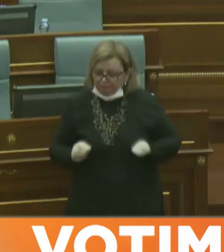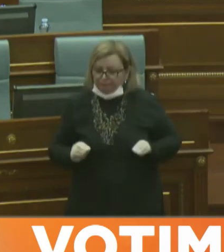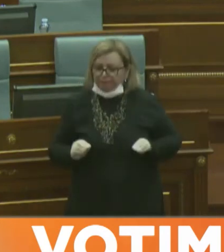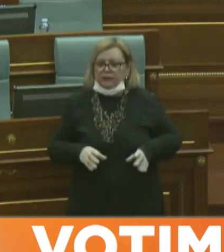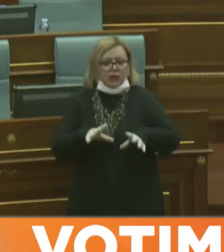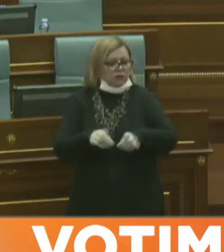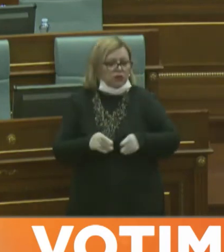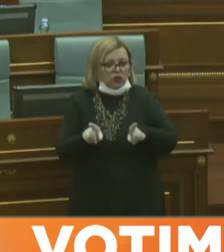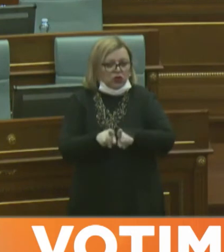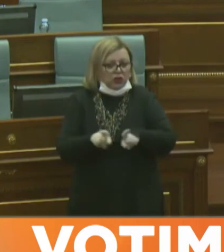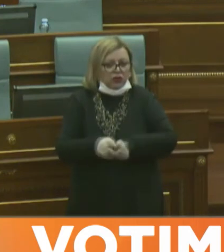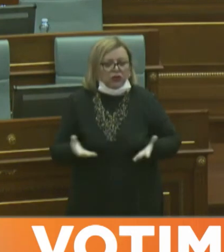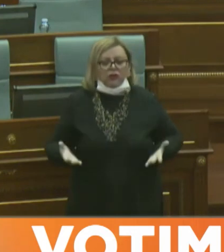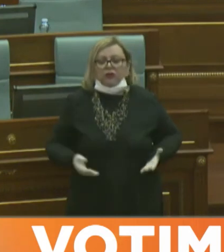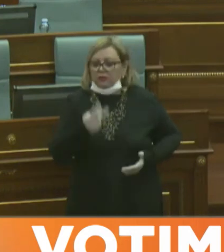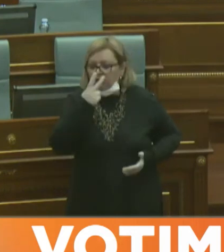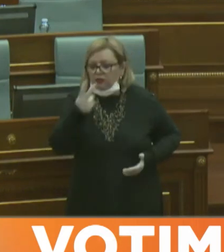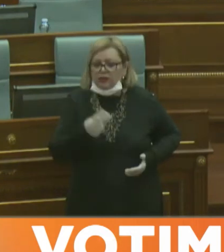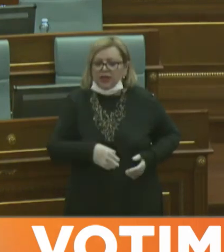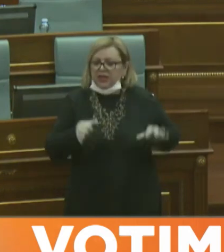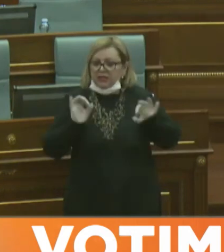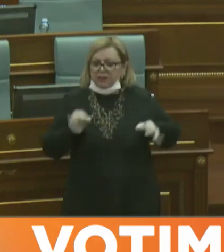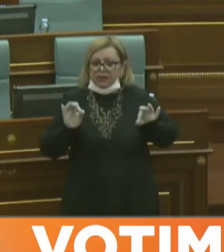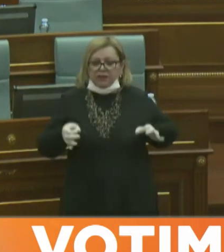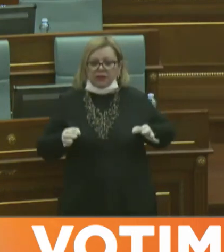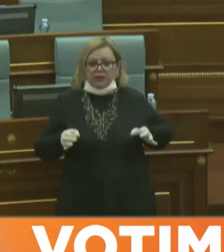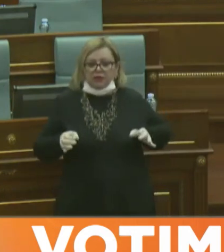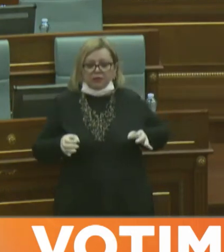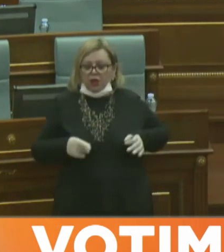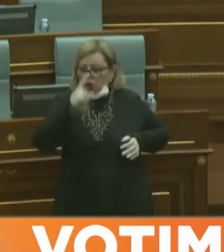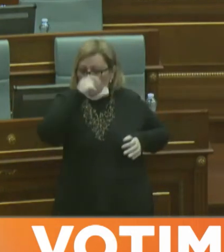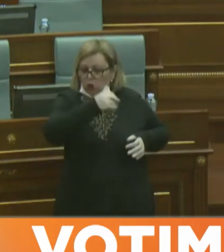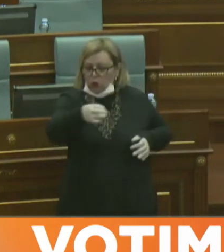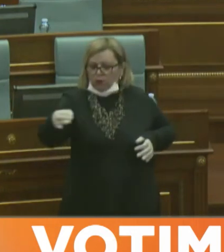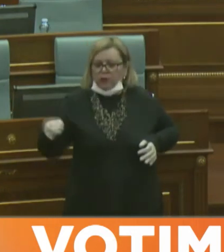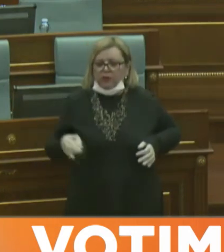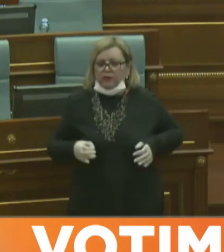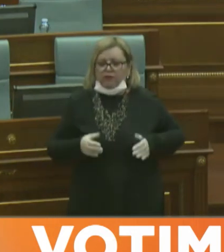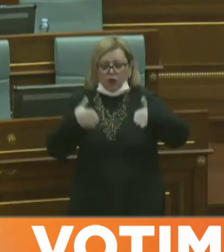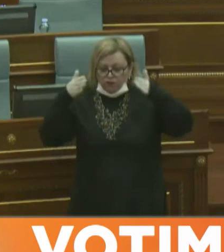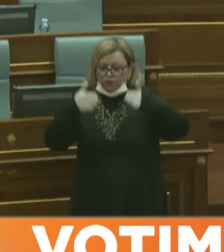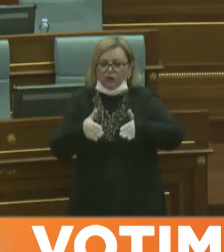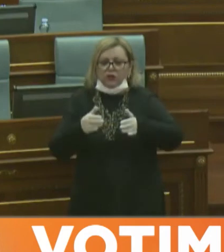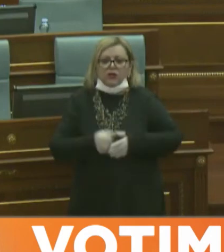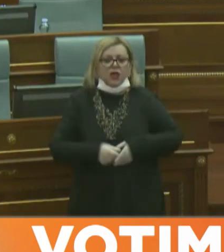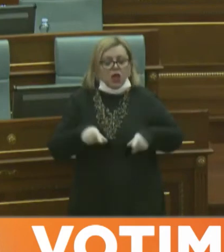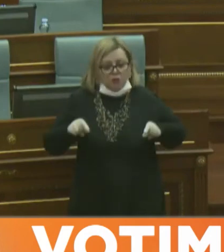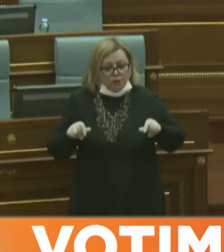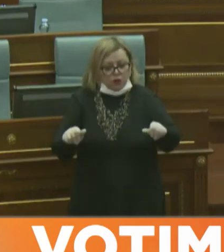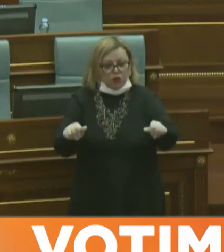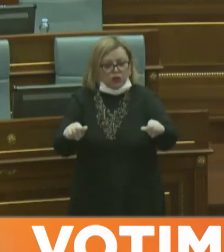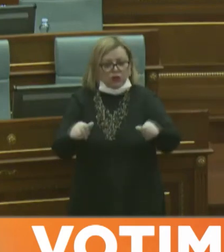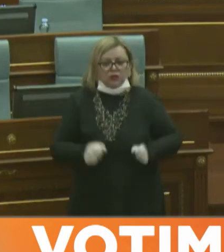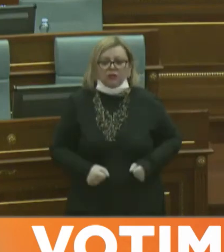ashtu në zbatimin e tyre, duke marrë parasysh specifikat e sektorëve, me komunat në veçanti në fushën e bujqësisë për të